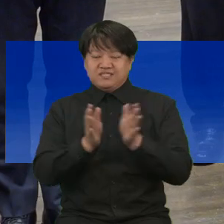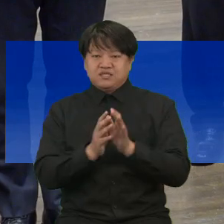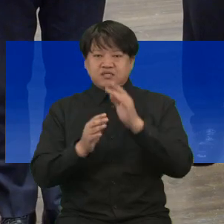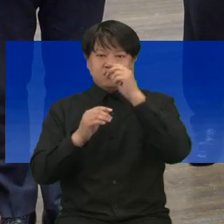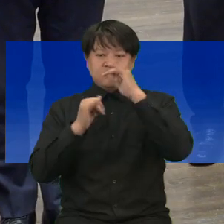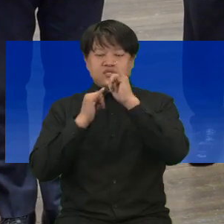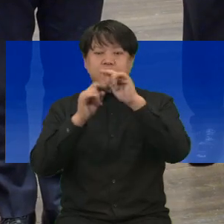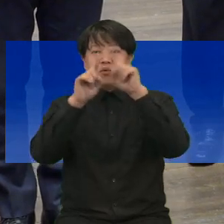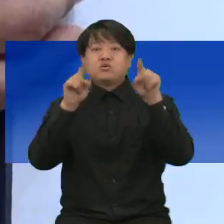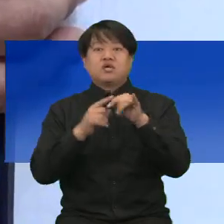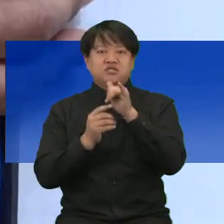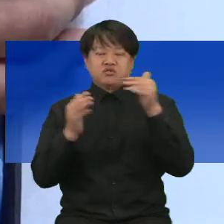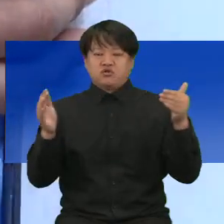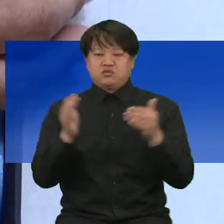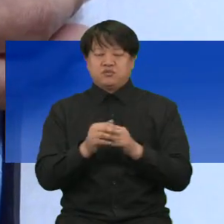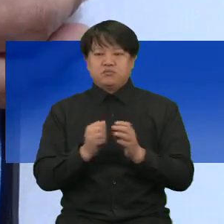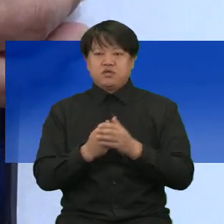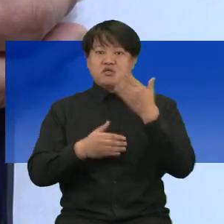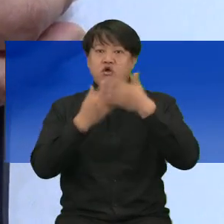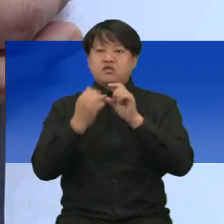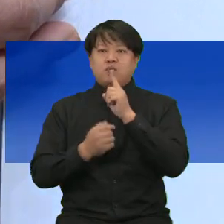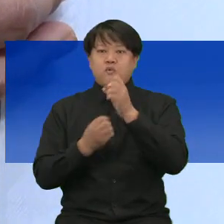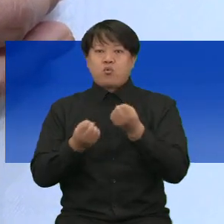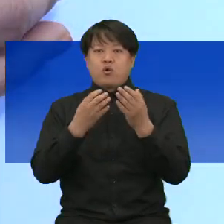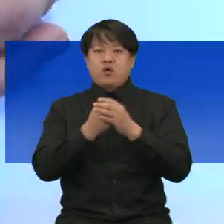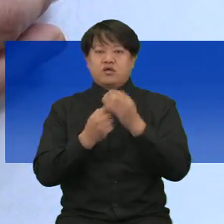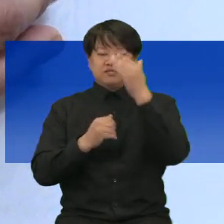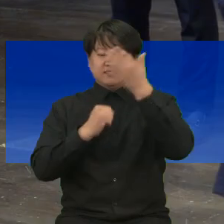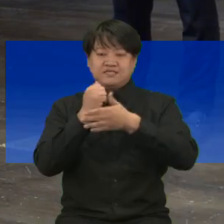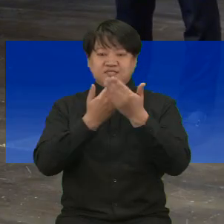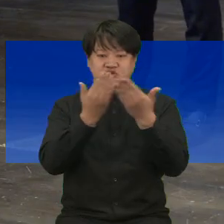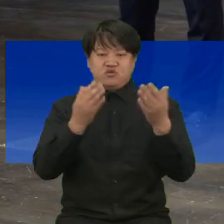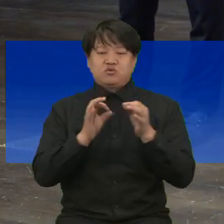있었으며 자원봉사 영상보고회와